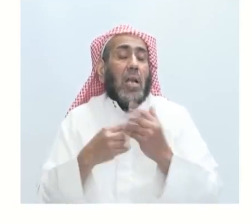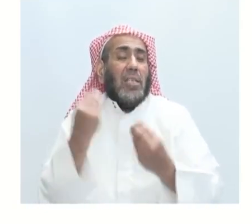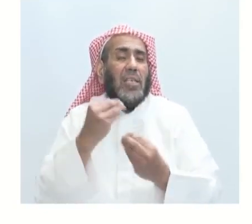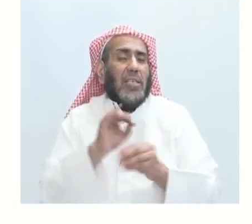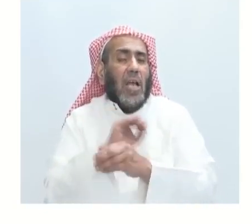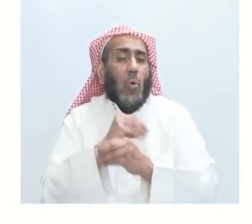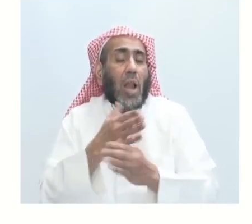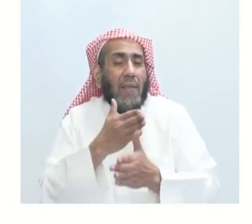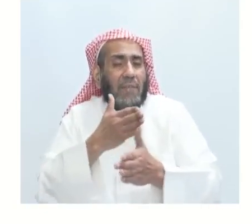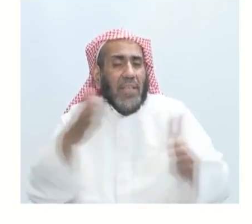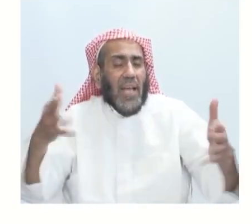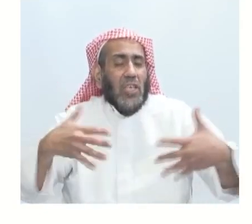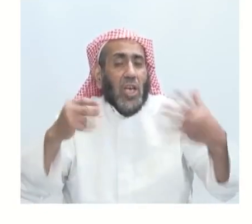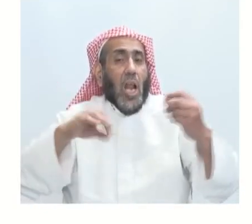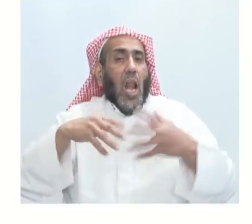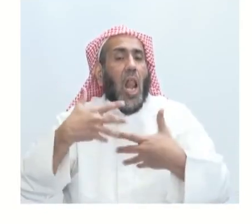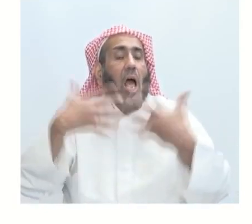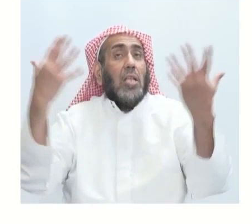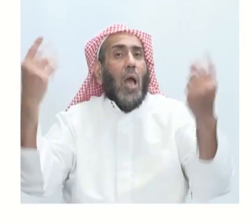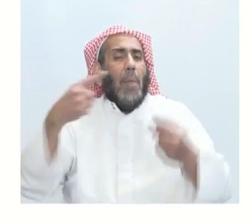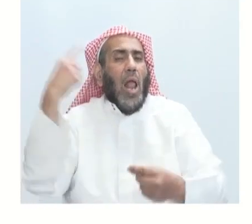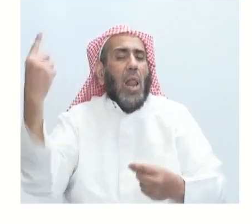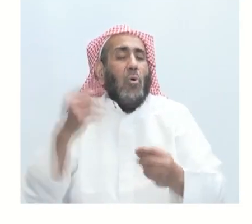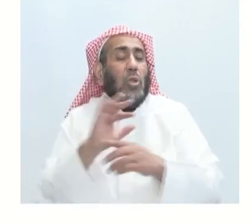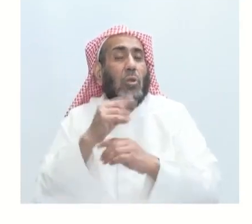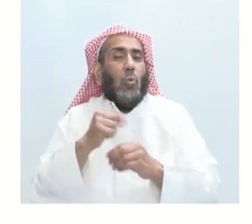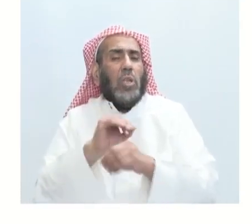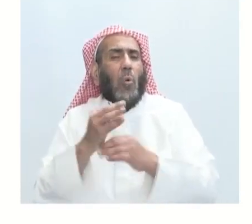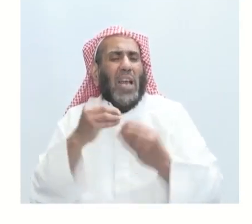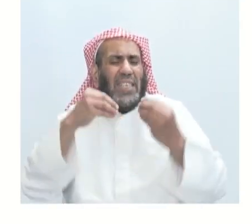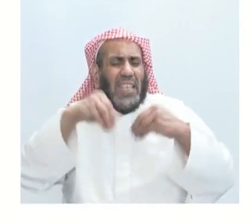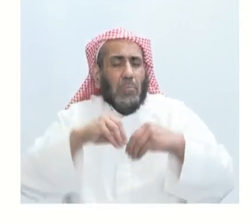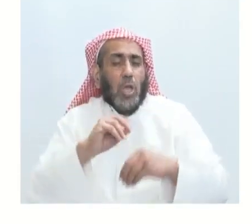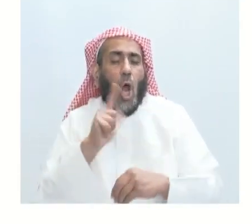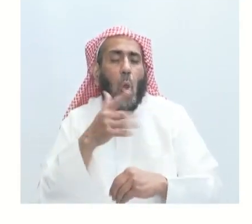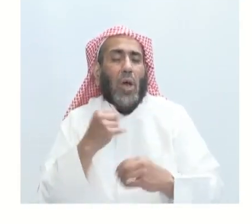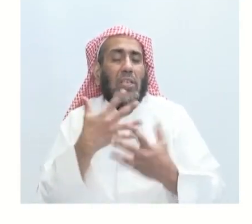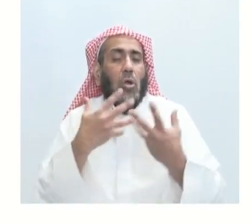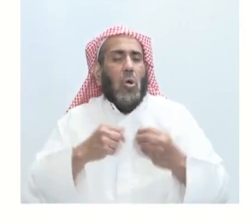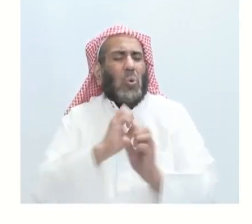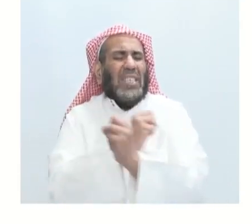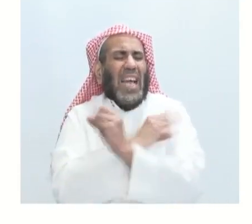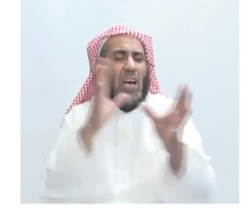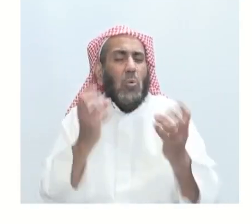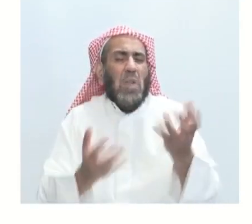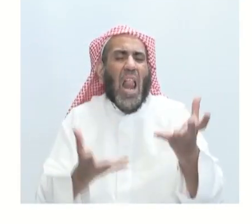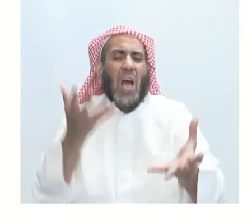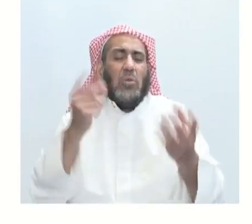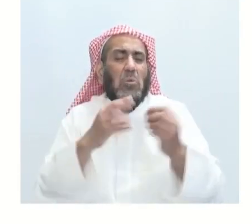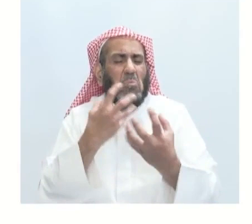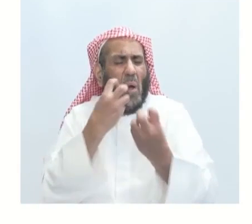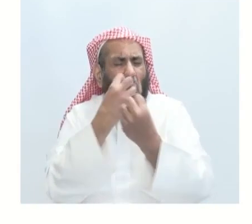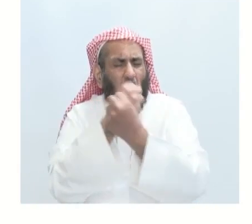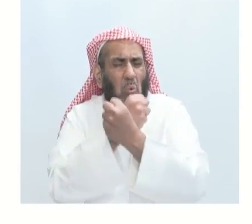لانفتاح الشعر العربي على الاداب العالميه والتاثر بها الدعوه الى تعميق لغه الشعر والتحرر من الاوزان والقوافي الاهتمام بالغموض